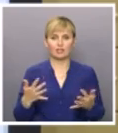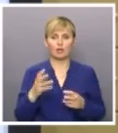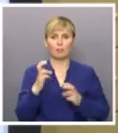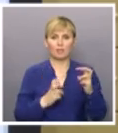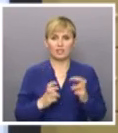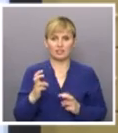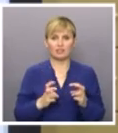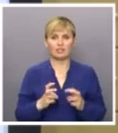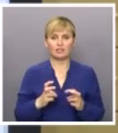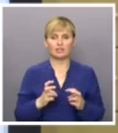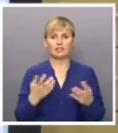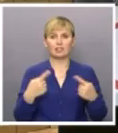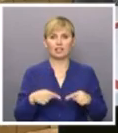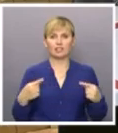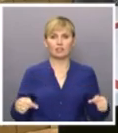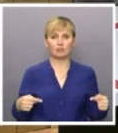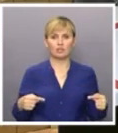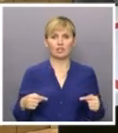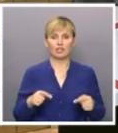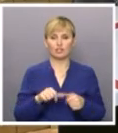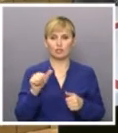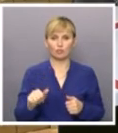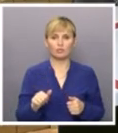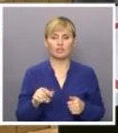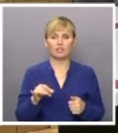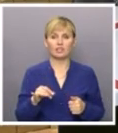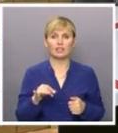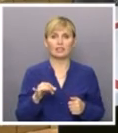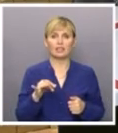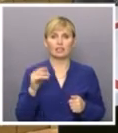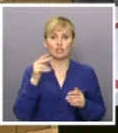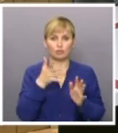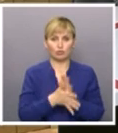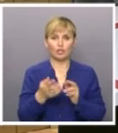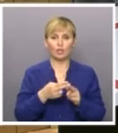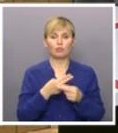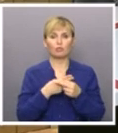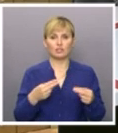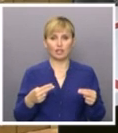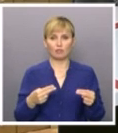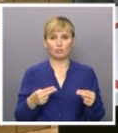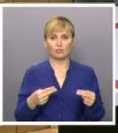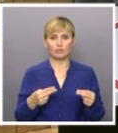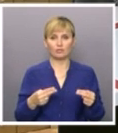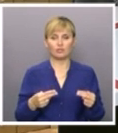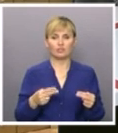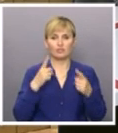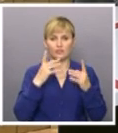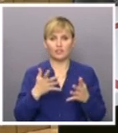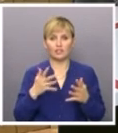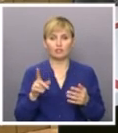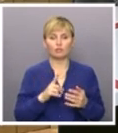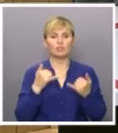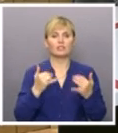производство с какими-то определенными особенностями и так далее. Так вот, изучая эту тему, повторюсь, выяснилось, что